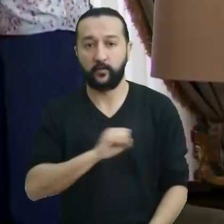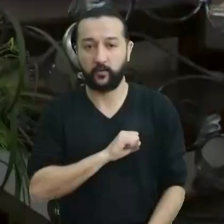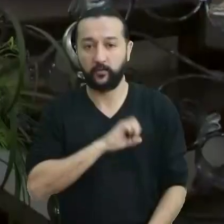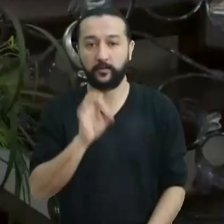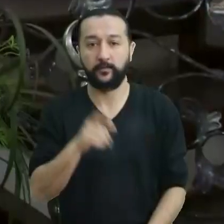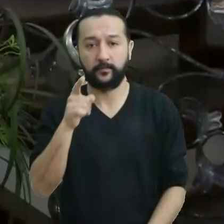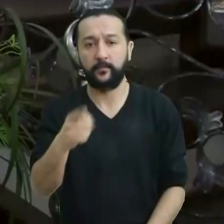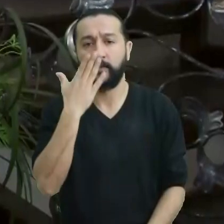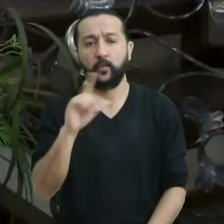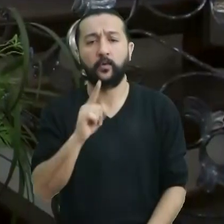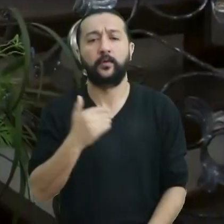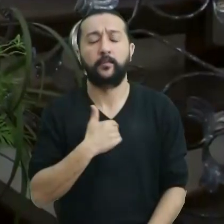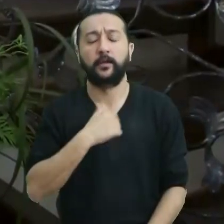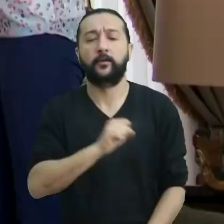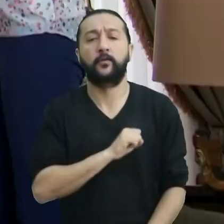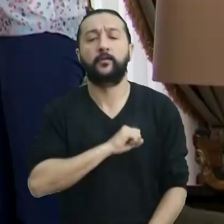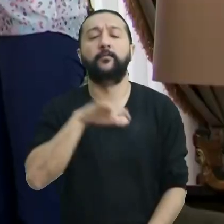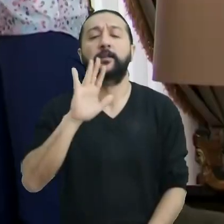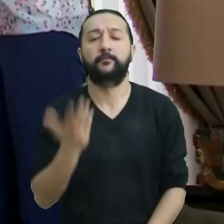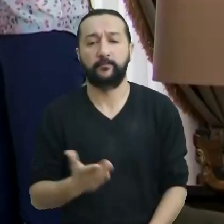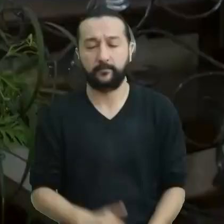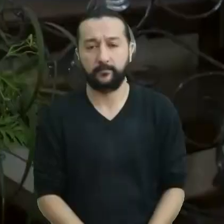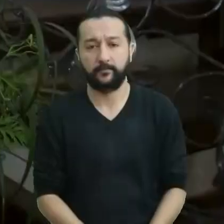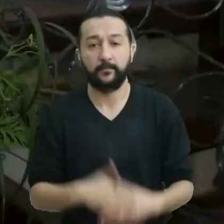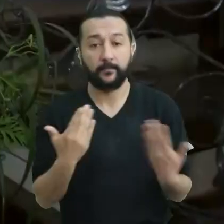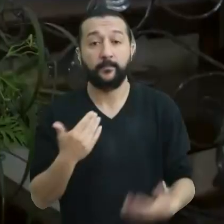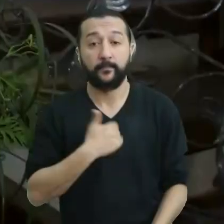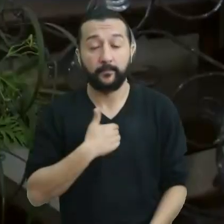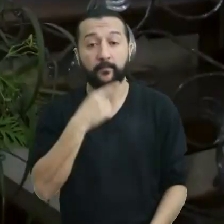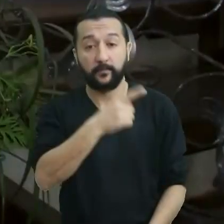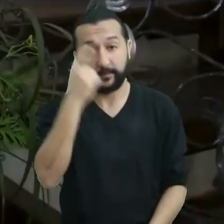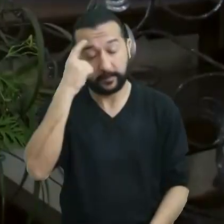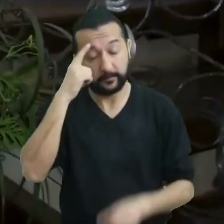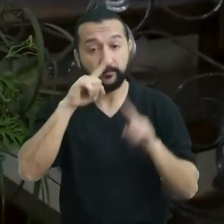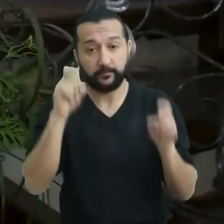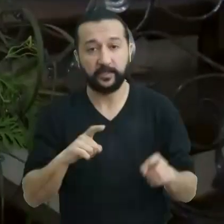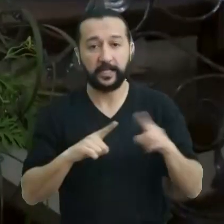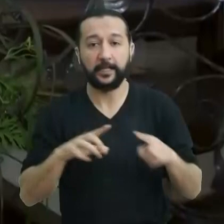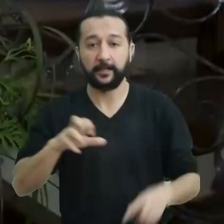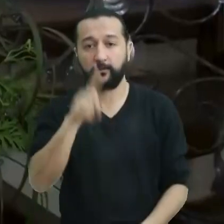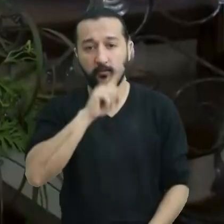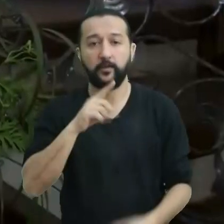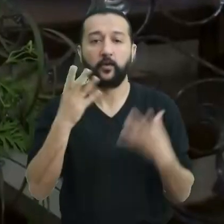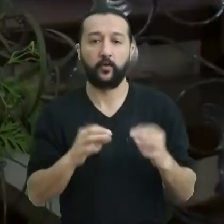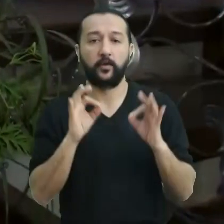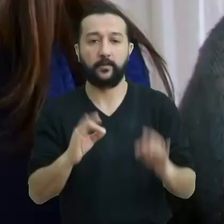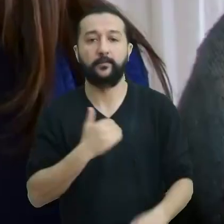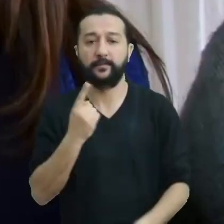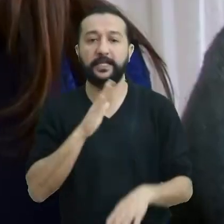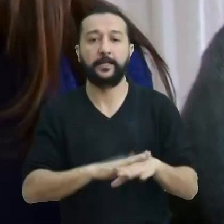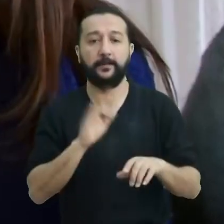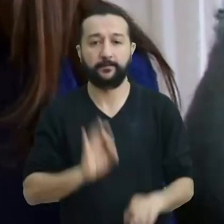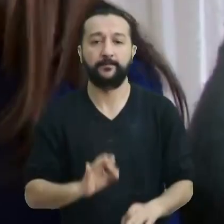korktu. Yok ya yok, ben korkmadım da. Ya beyin fokuslandı ya tarantulaya. Ondan şey oldum ben, şey